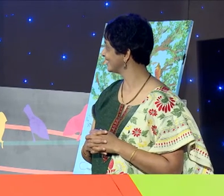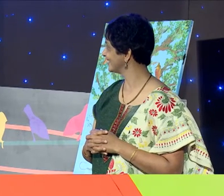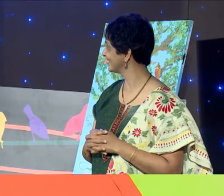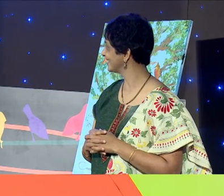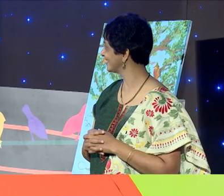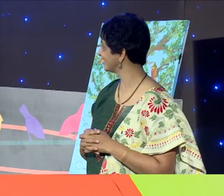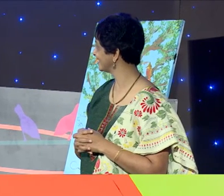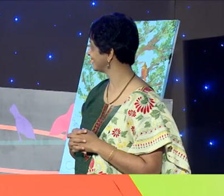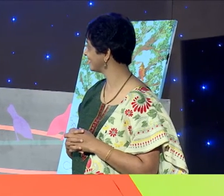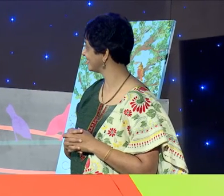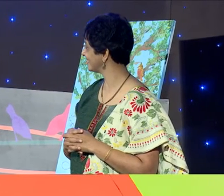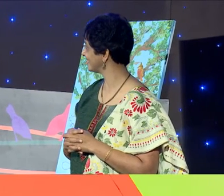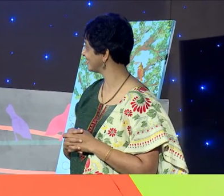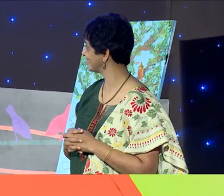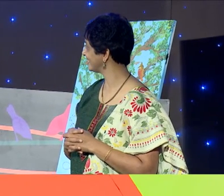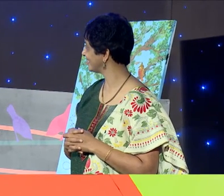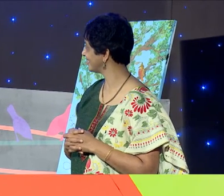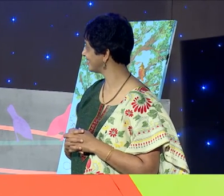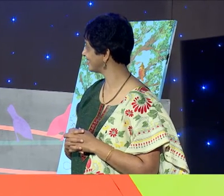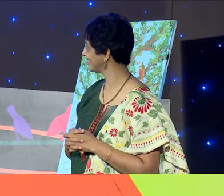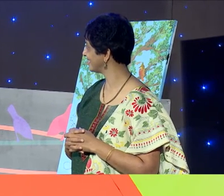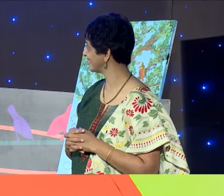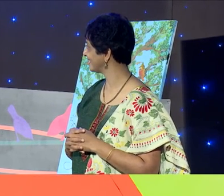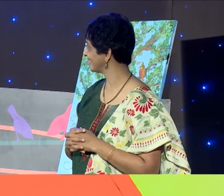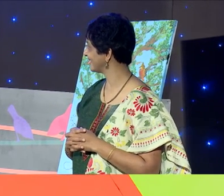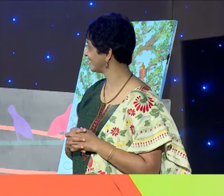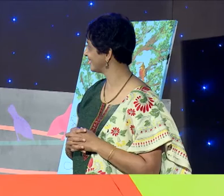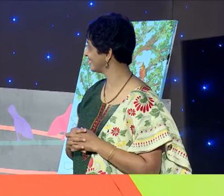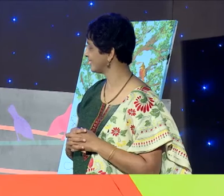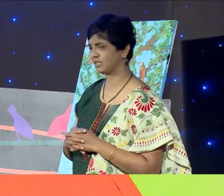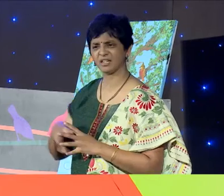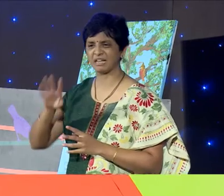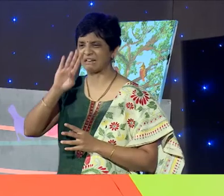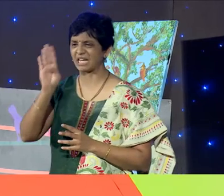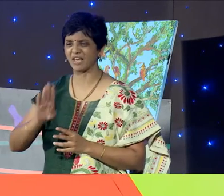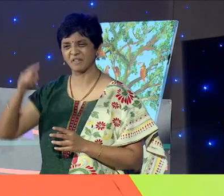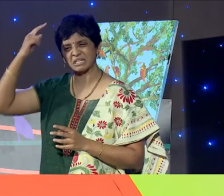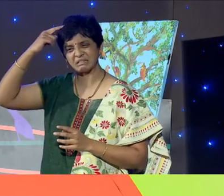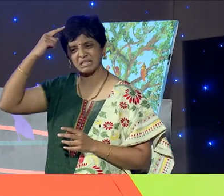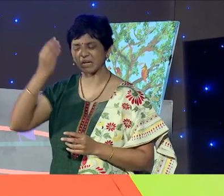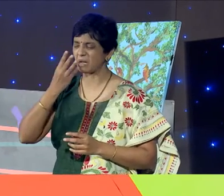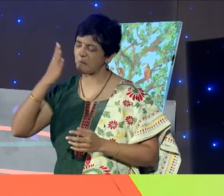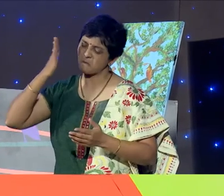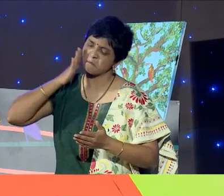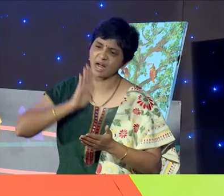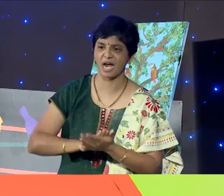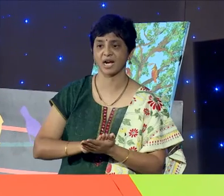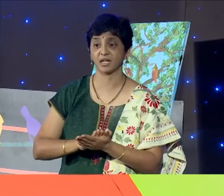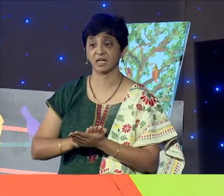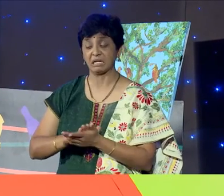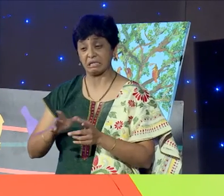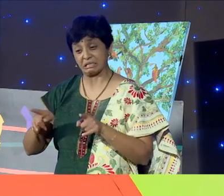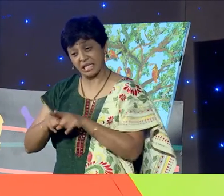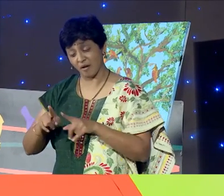में एक और बंदर की जरूरत है और वो है बुरा मत सोचो। जैसा हम सोचते हैं वैसा हम बनते